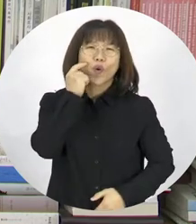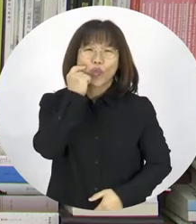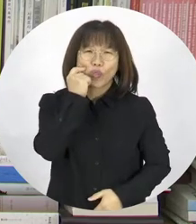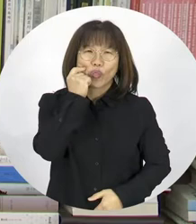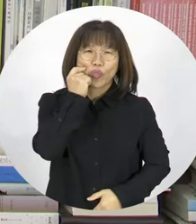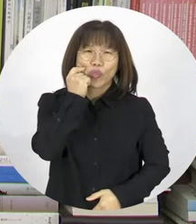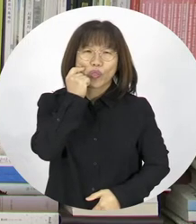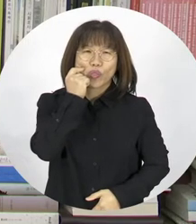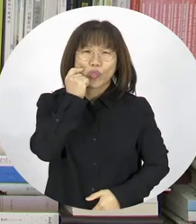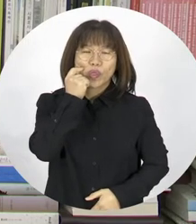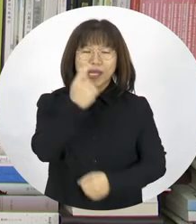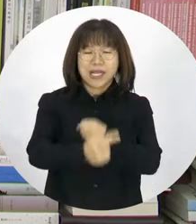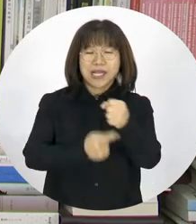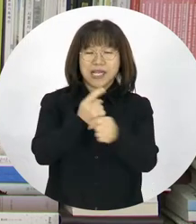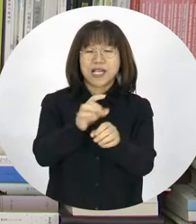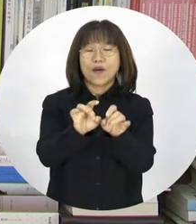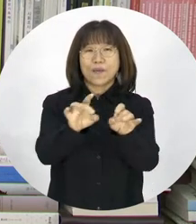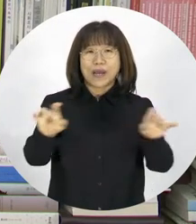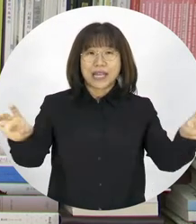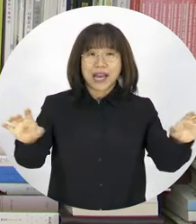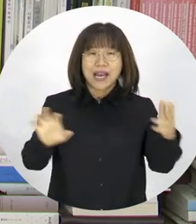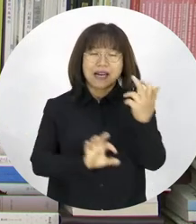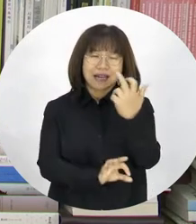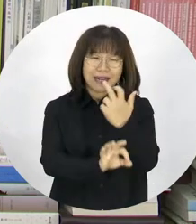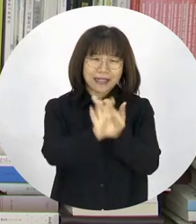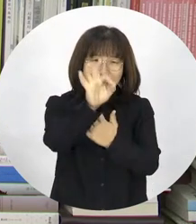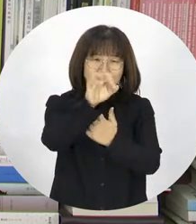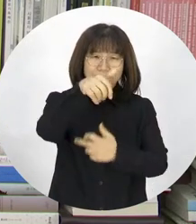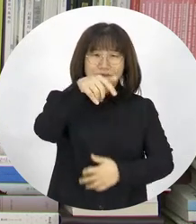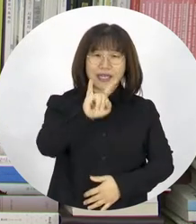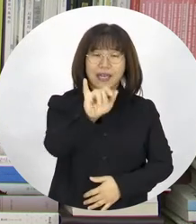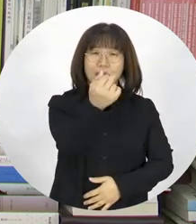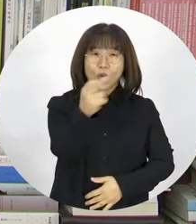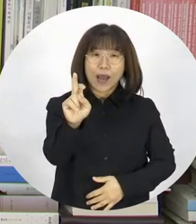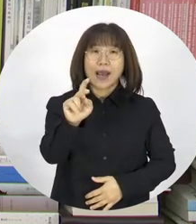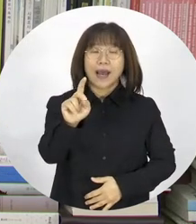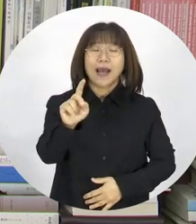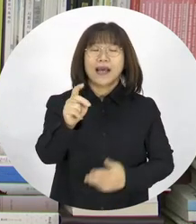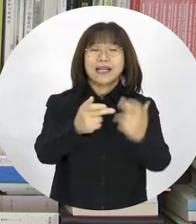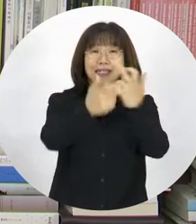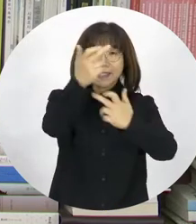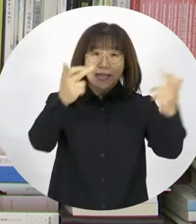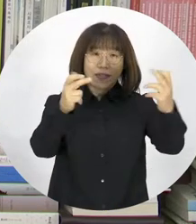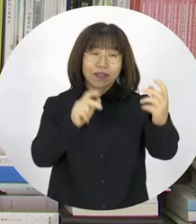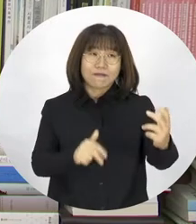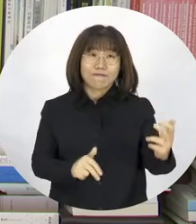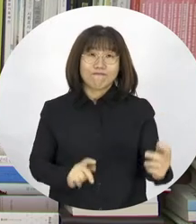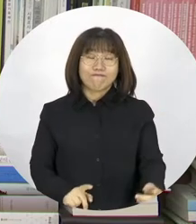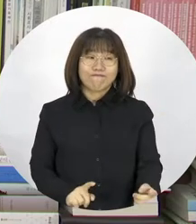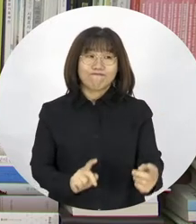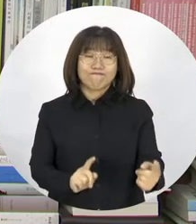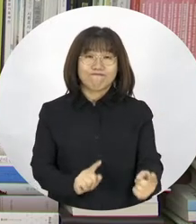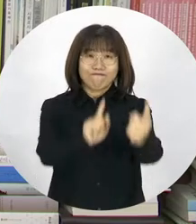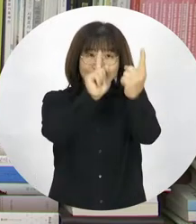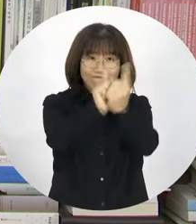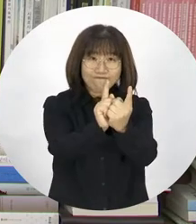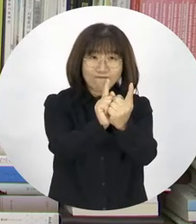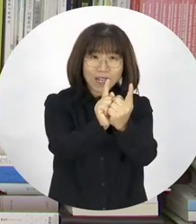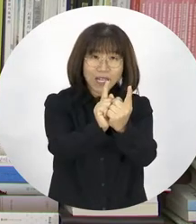매년 새해 아침 개화산 정상에 올라가서 서로 덕담을 나누었던 일이